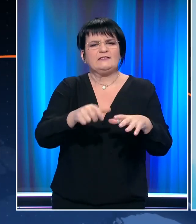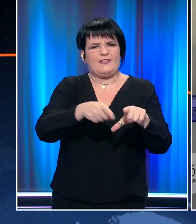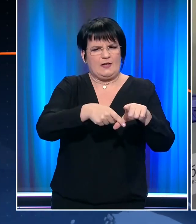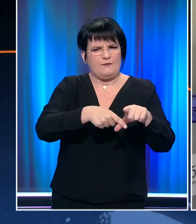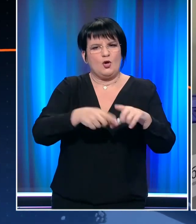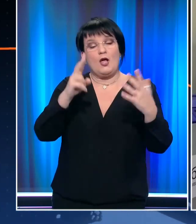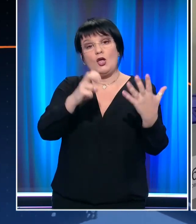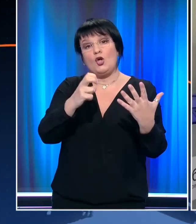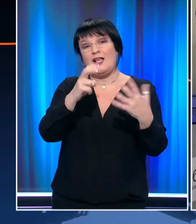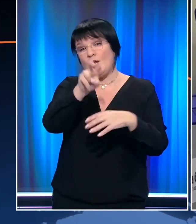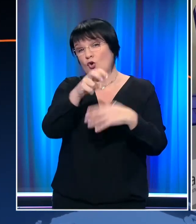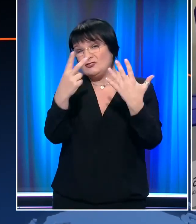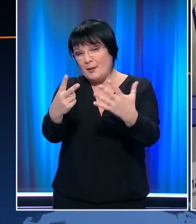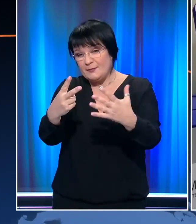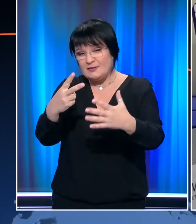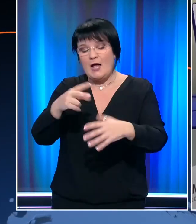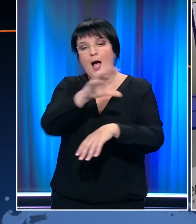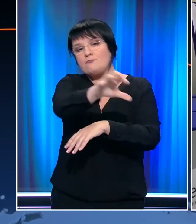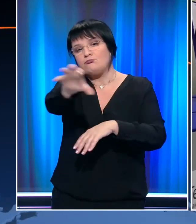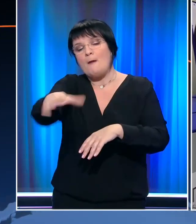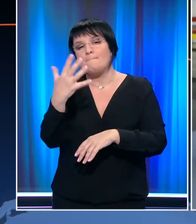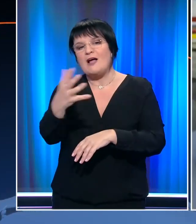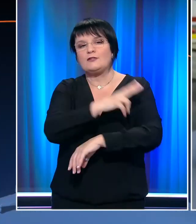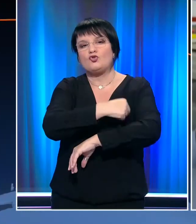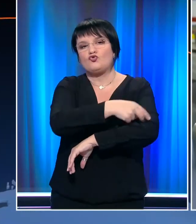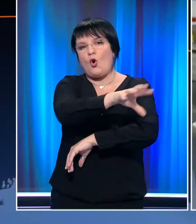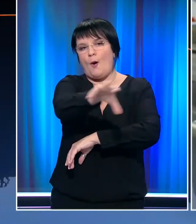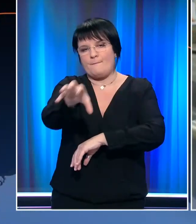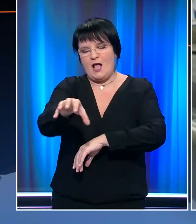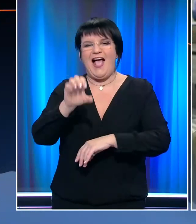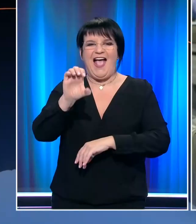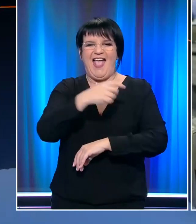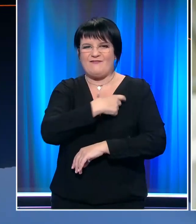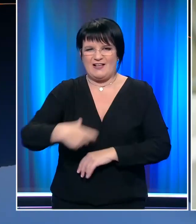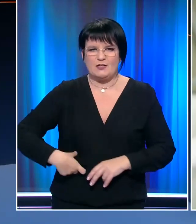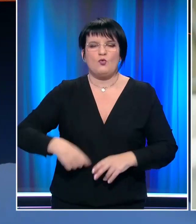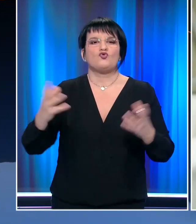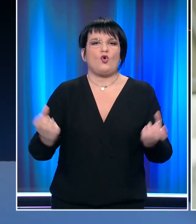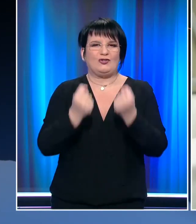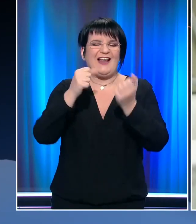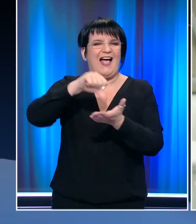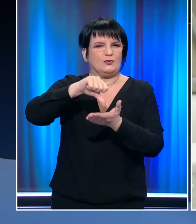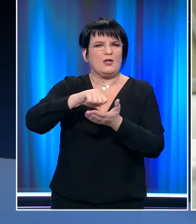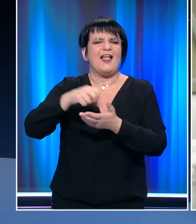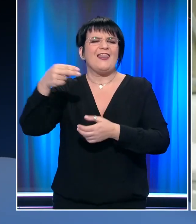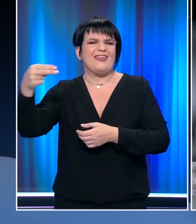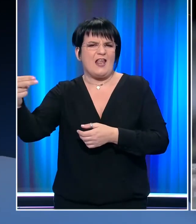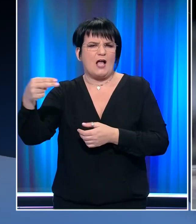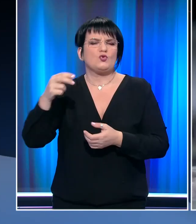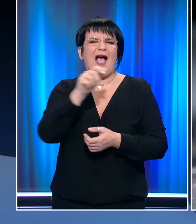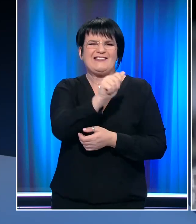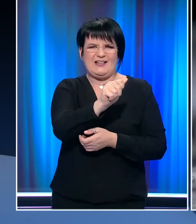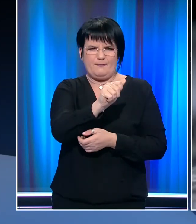έναρξης των εμβολιασμών υγειονομικών σε 5 νοσοκομεία αναφοράς. Στον Ευαγγελισμό, το Σωτηρία, το Αττικόν, το Θριάσιο και το